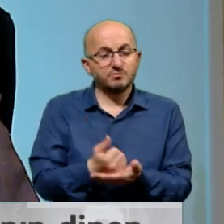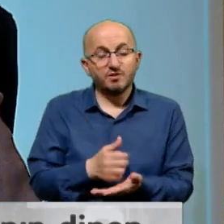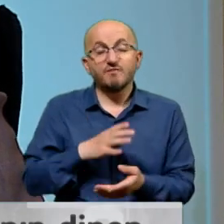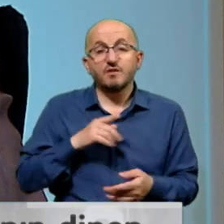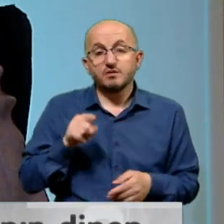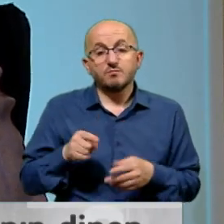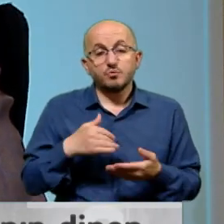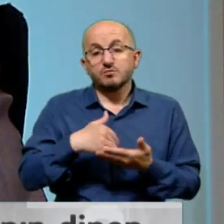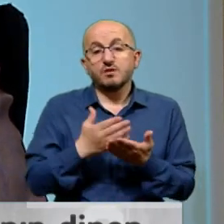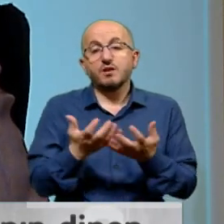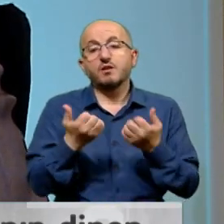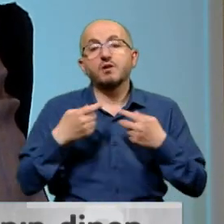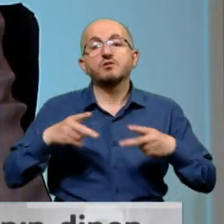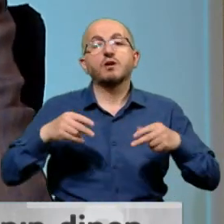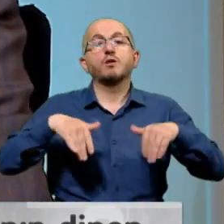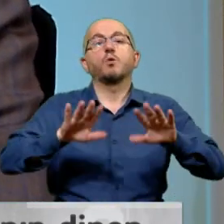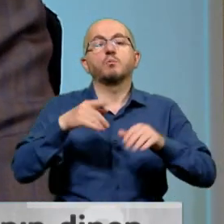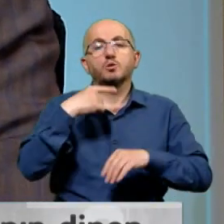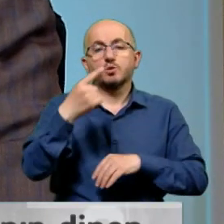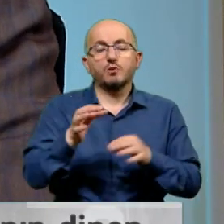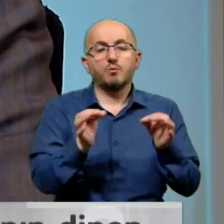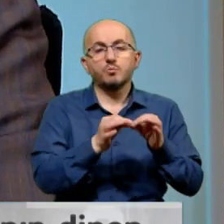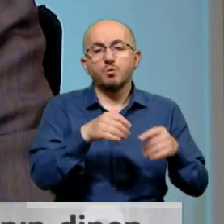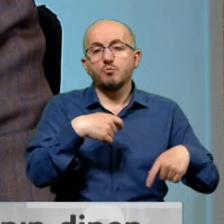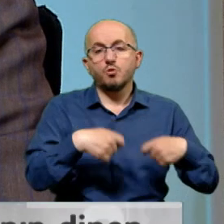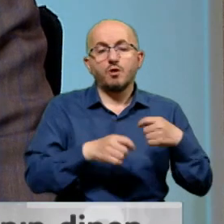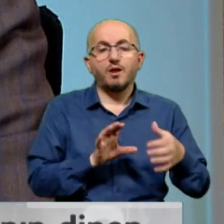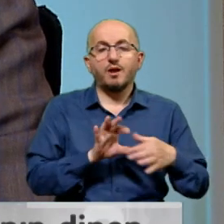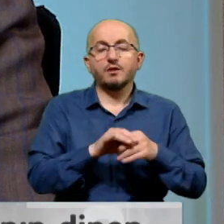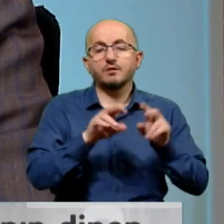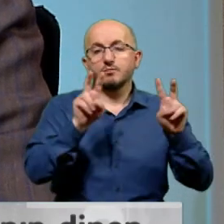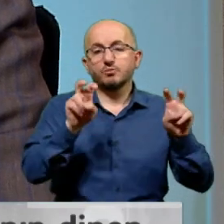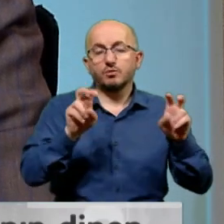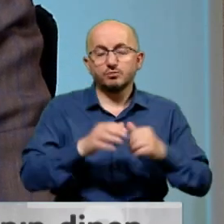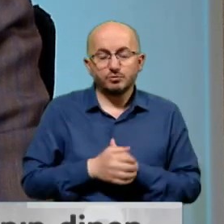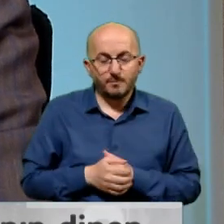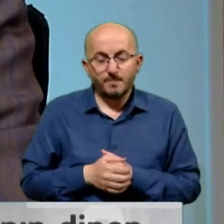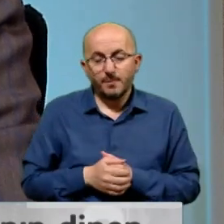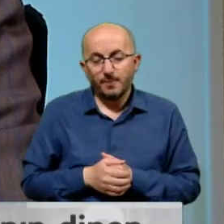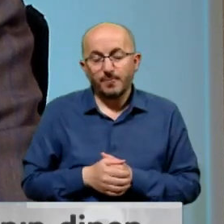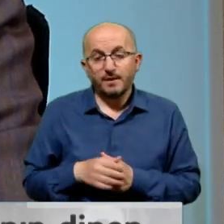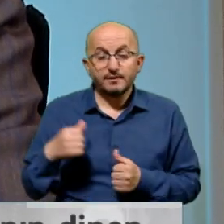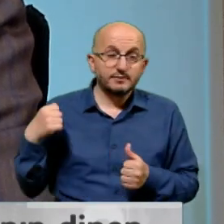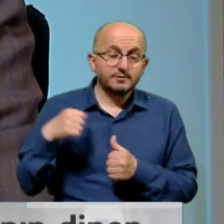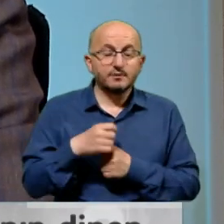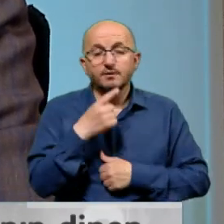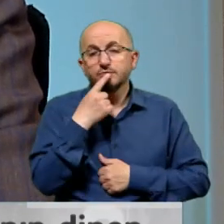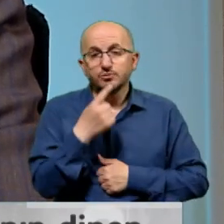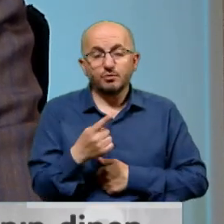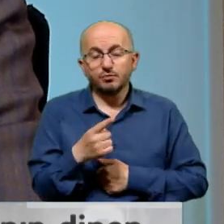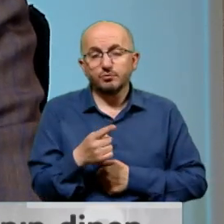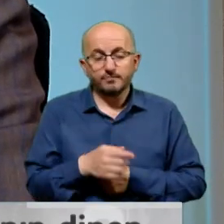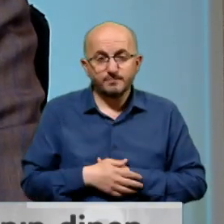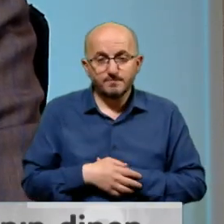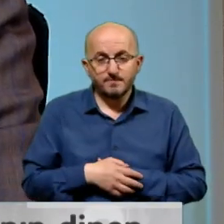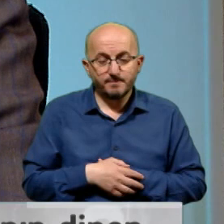bunun caiz olmadığını söylemiştik bu borsa ile alakalı bir husustur dikkat ederseniz orada tekrar söylüyorum Bir